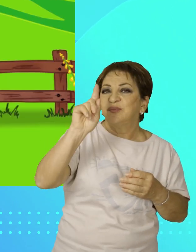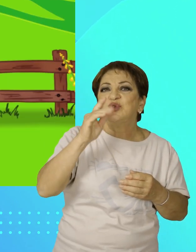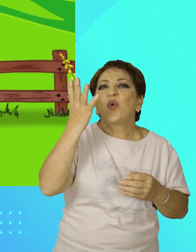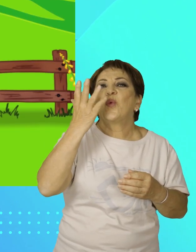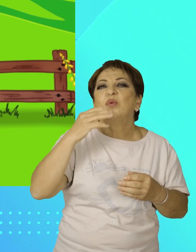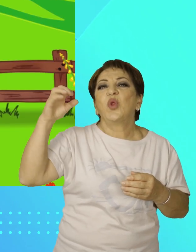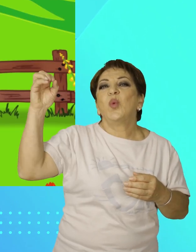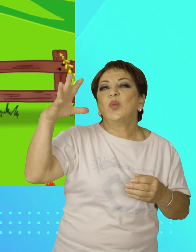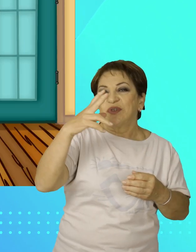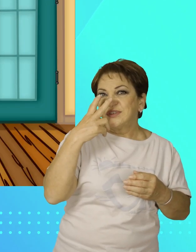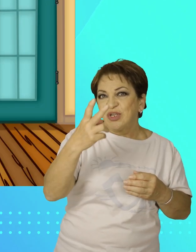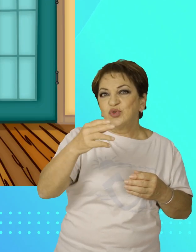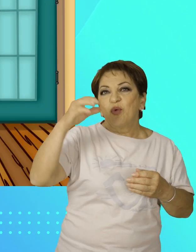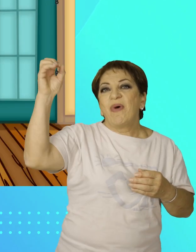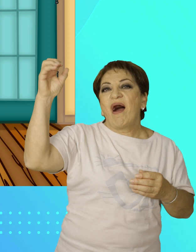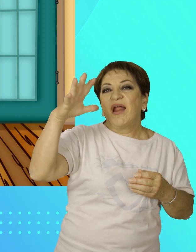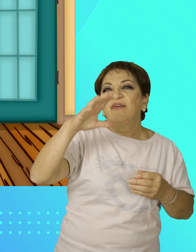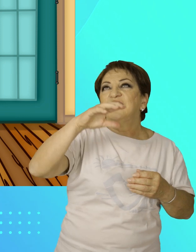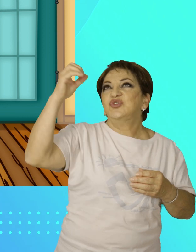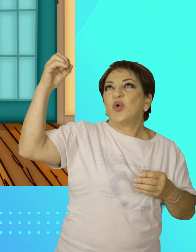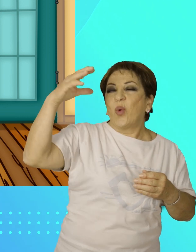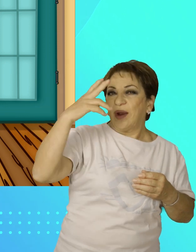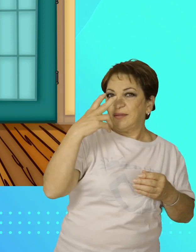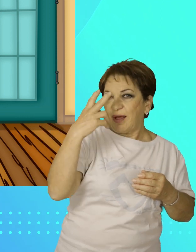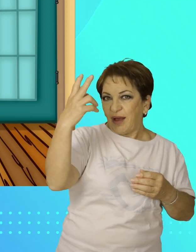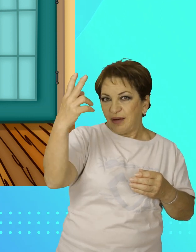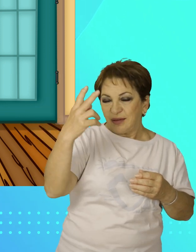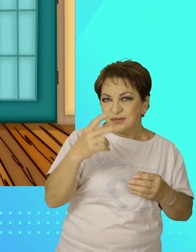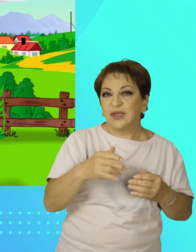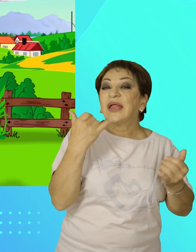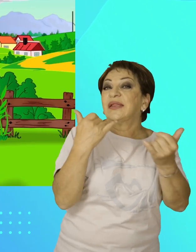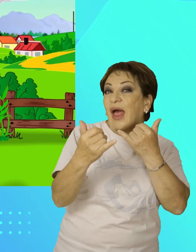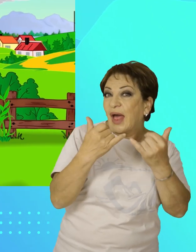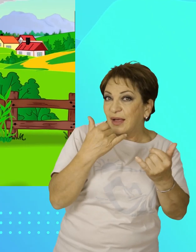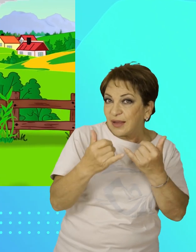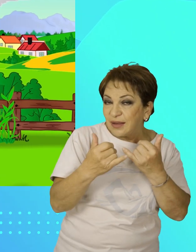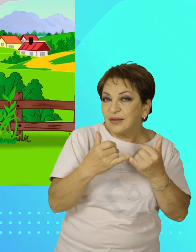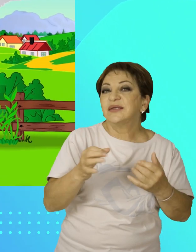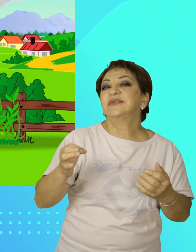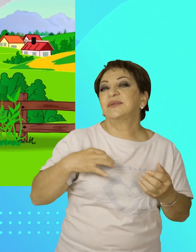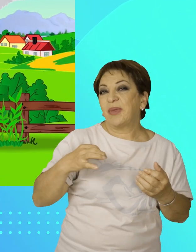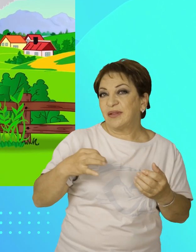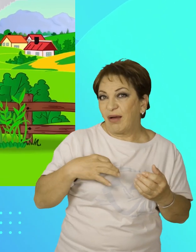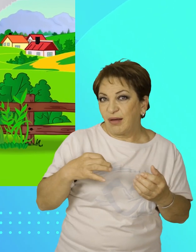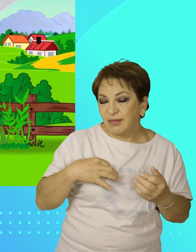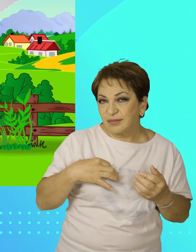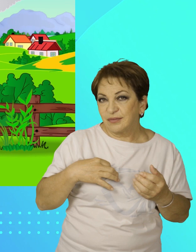Ինչ գույնի լույս է ստեսնում արևի շողերին նայելիս։ Ինդեղին,